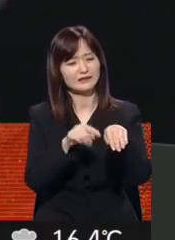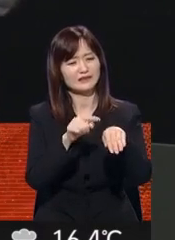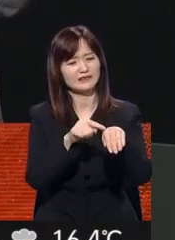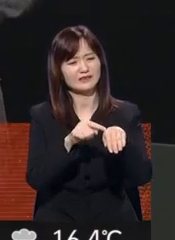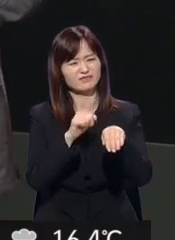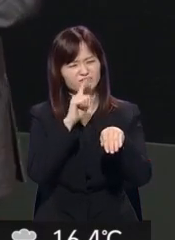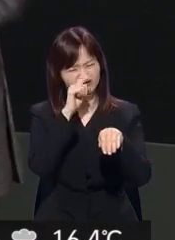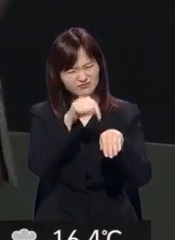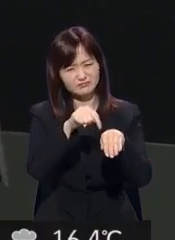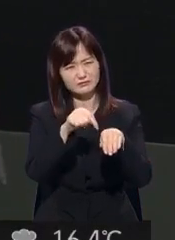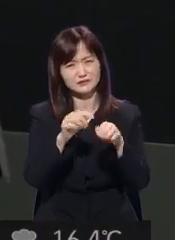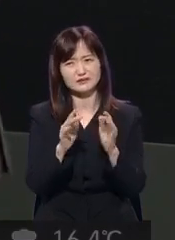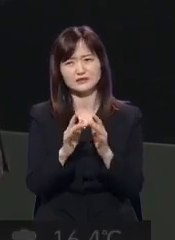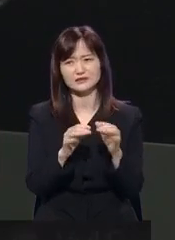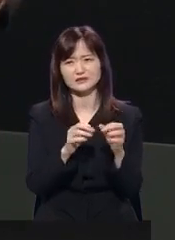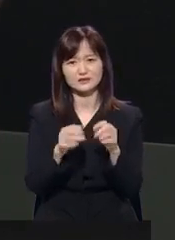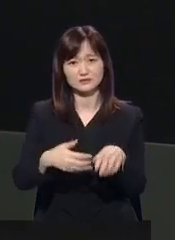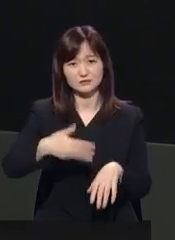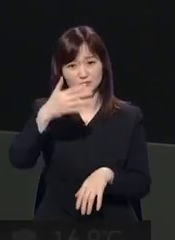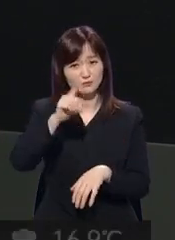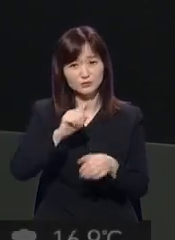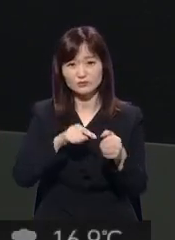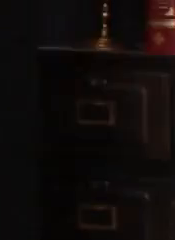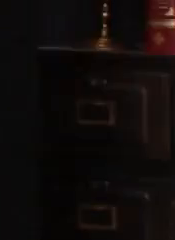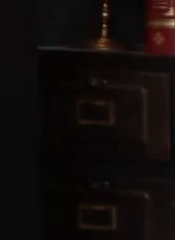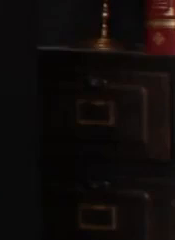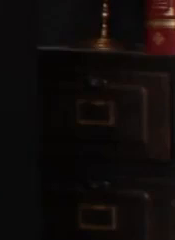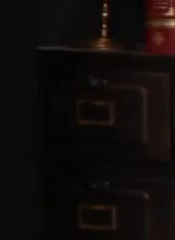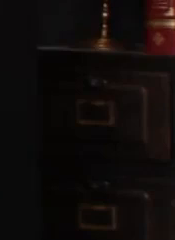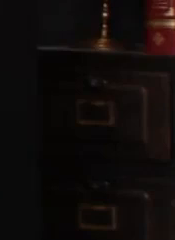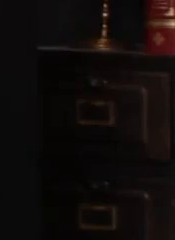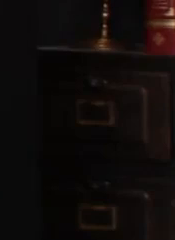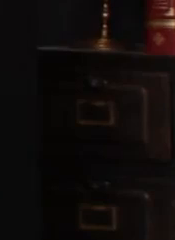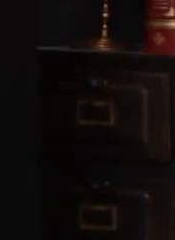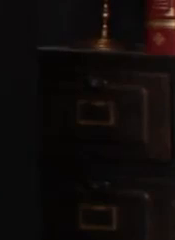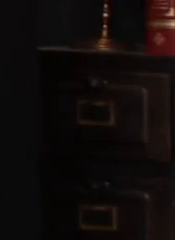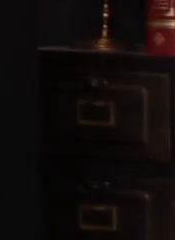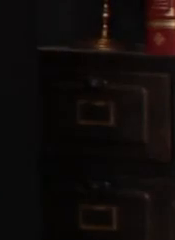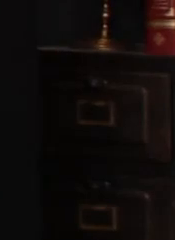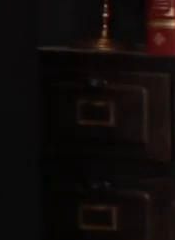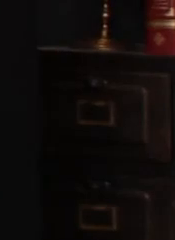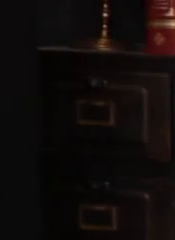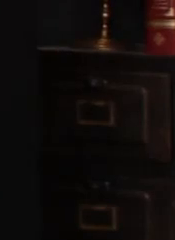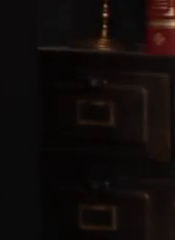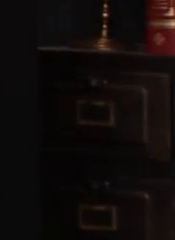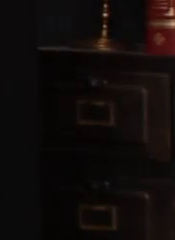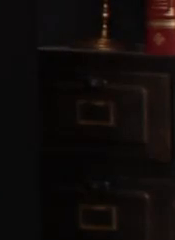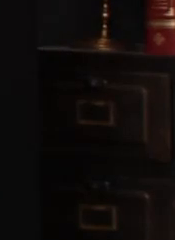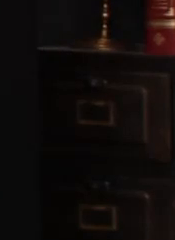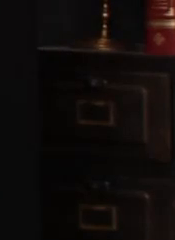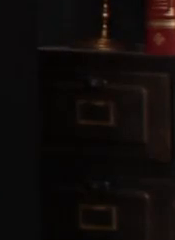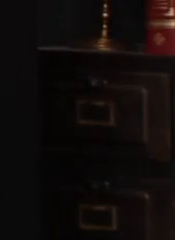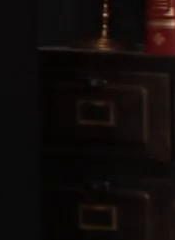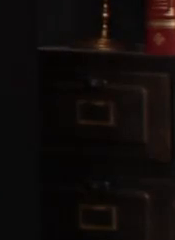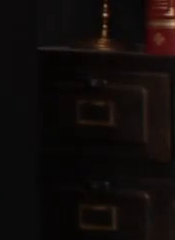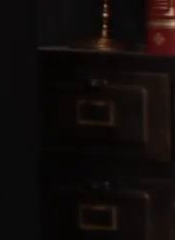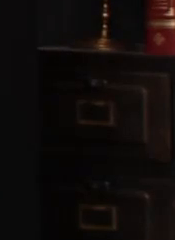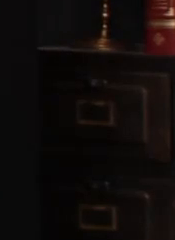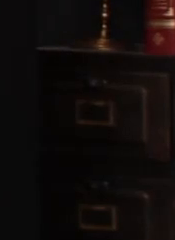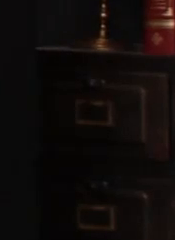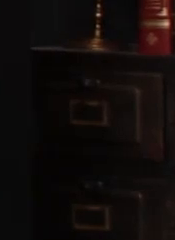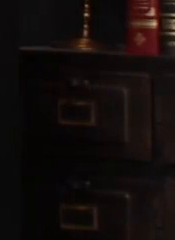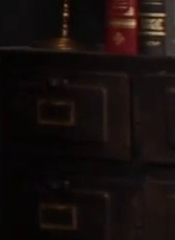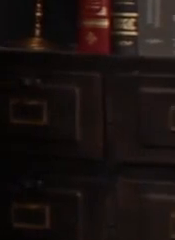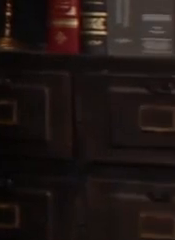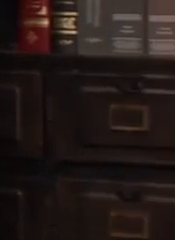온라인 커뮤니티에 공개하셨을까요 무슨 사정이 있는지 모르겠습니다만 가족 여러분 잊지 마시고 구독과 좋아요 알림 설정